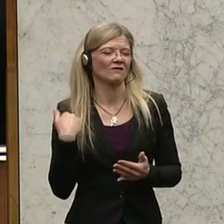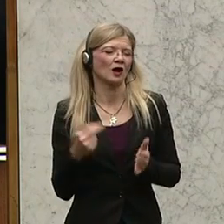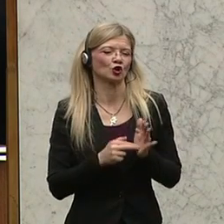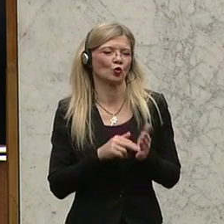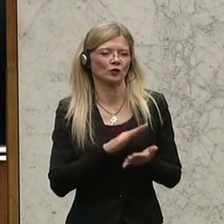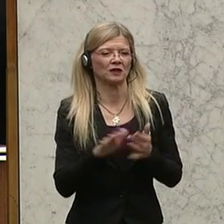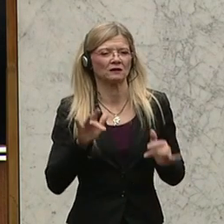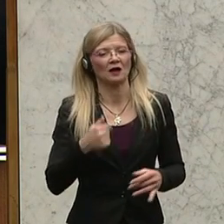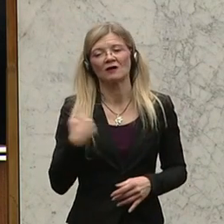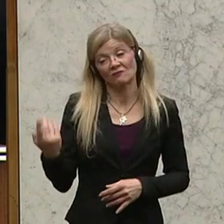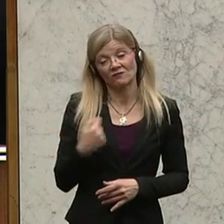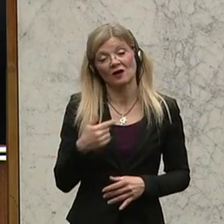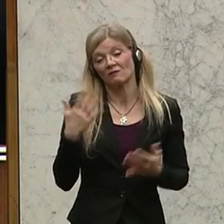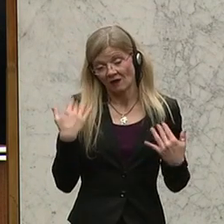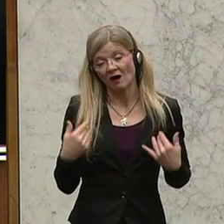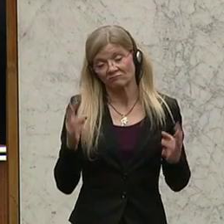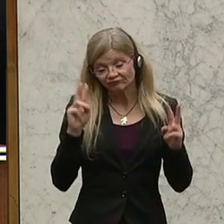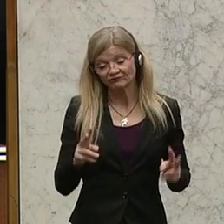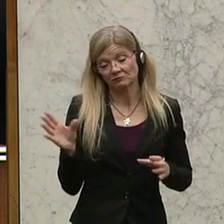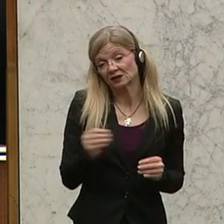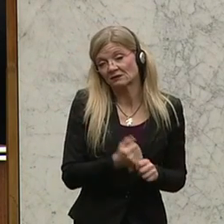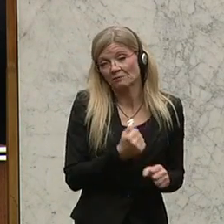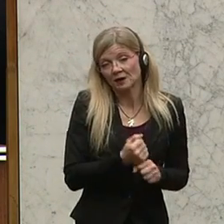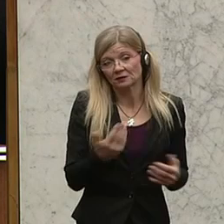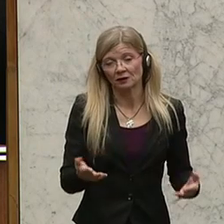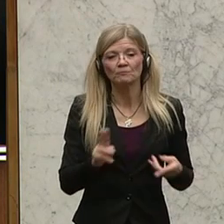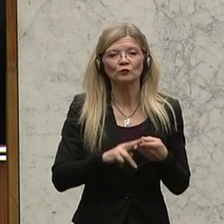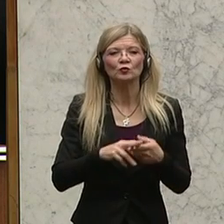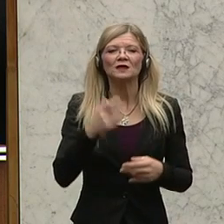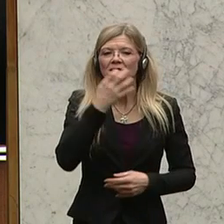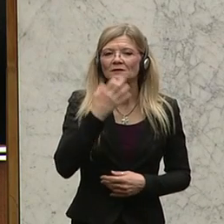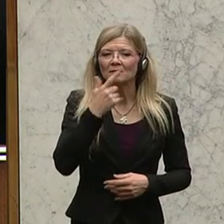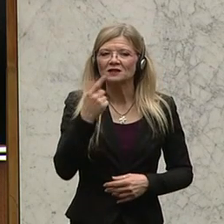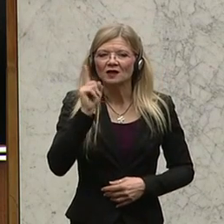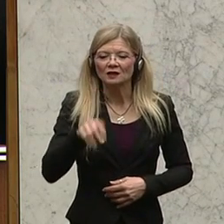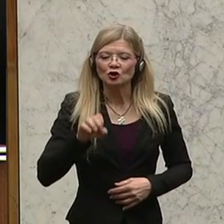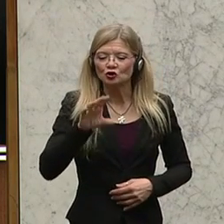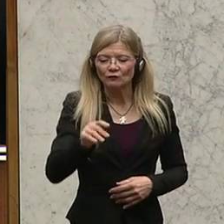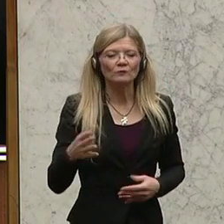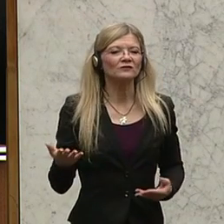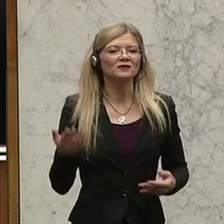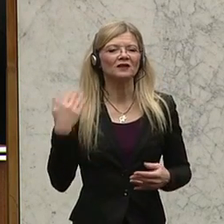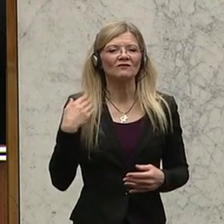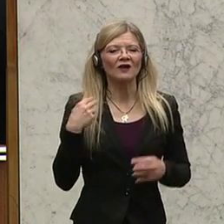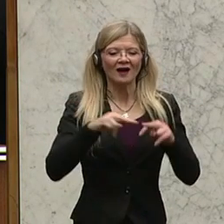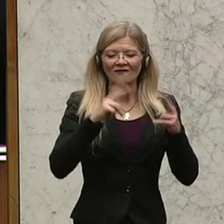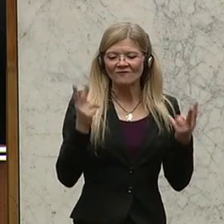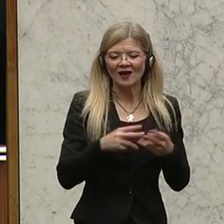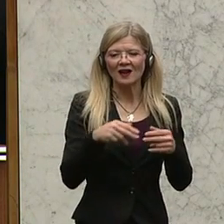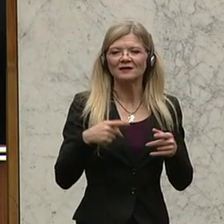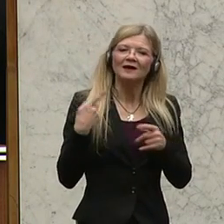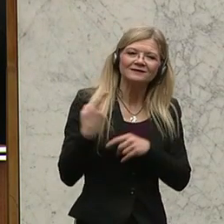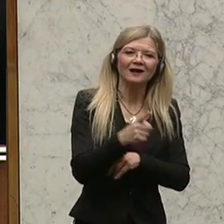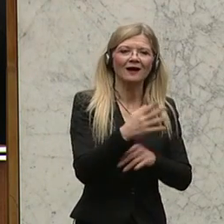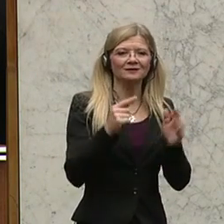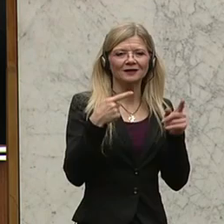unser Verdienst. Und auch wenn im September 2015 die Weltnachhaltigkeitsziele festgelegt